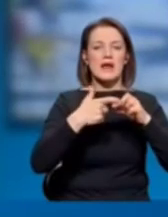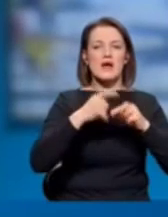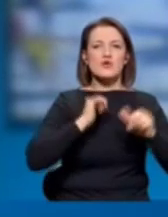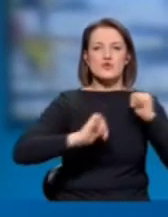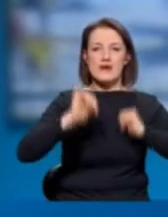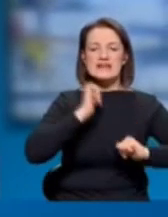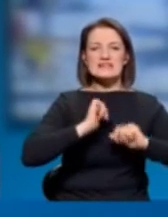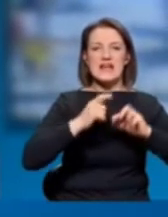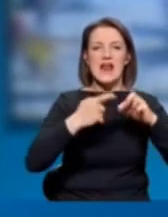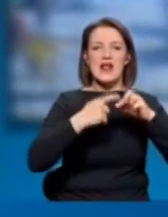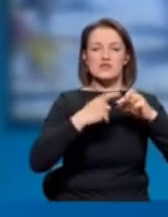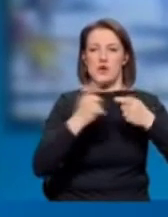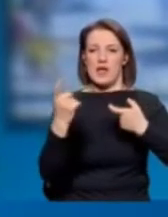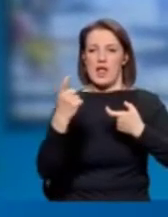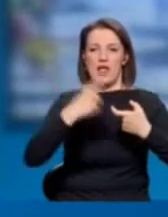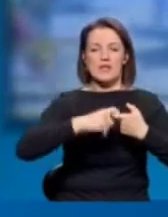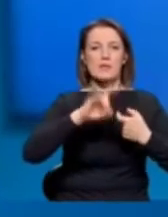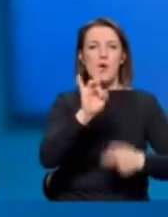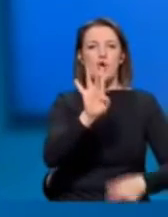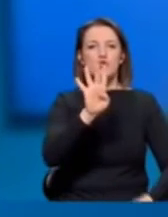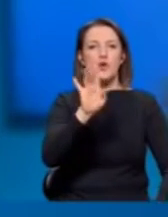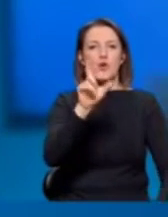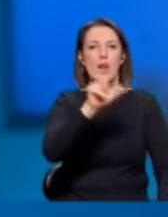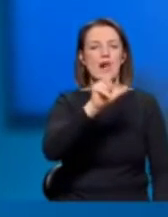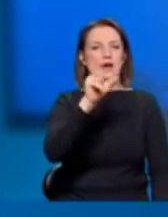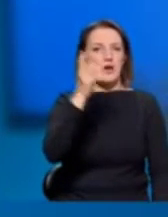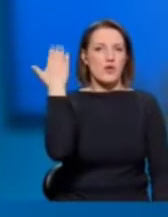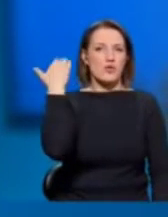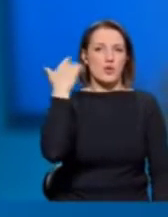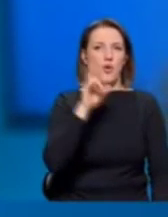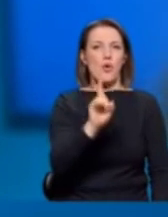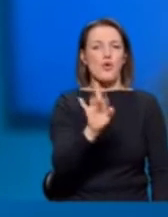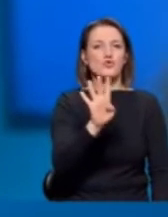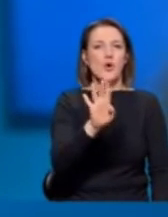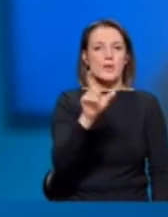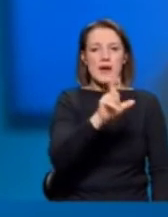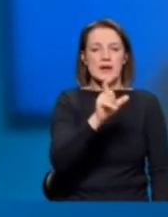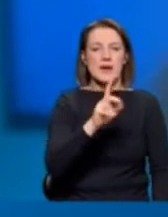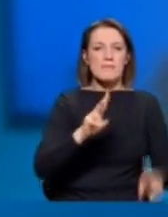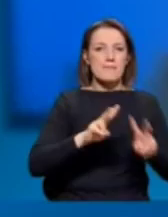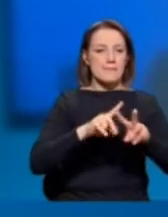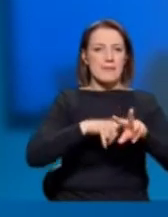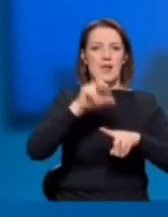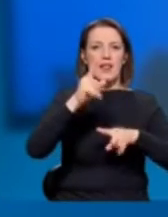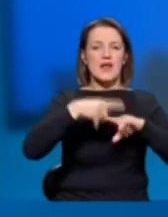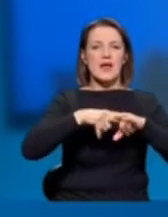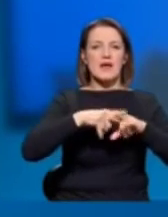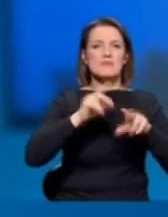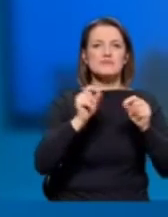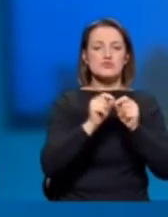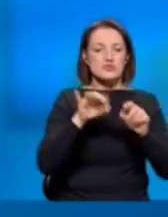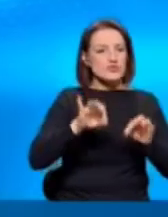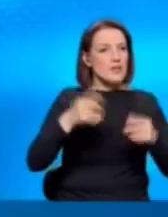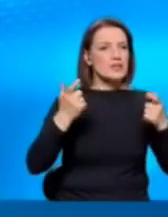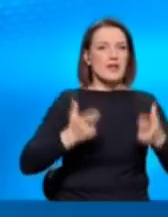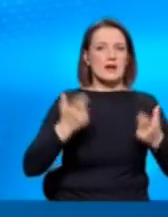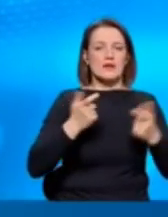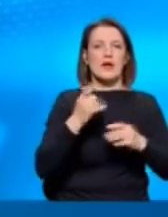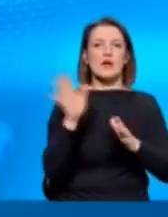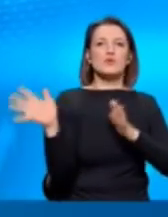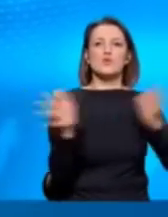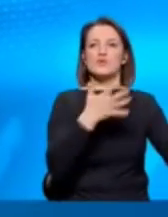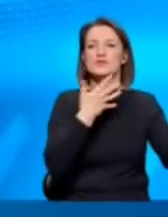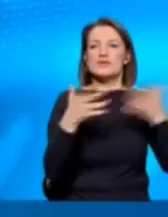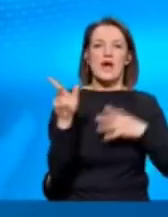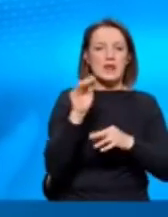atandı gece 14 14 sayı sadece 14 Nerede Melek bulunur Vallahi bilmiyoruz Rüzgar